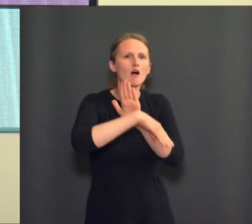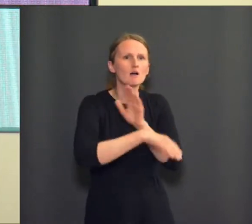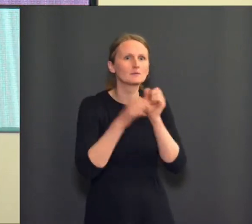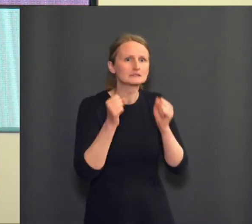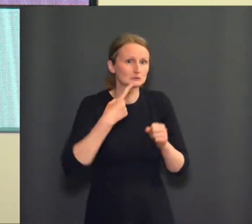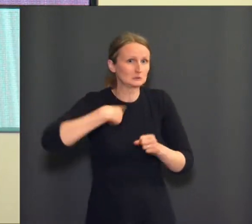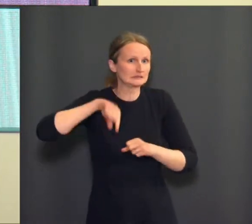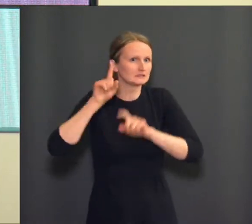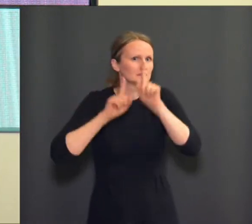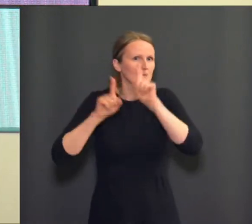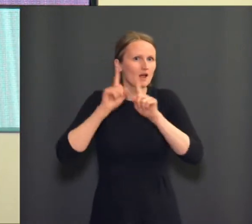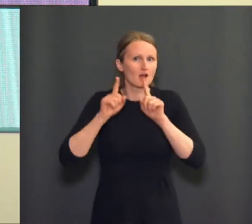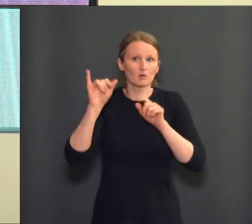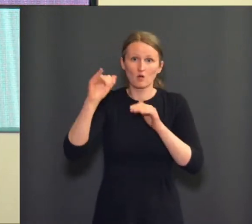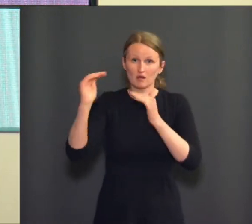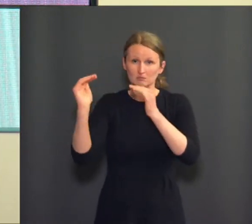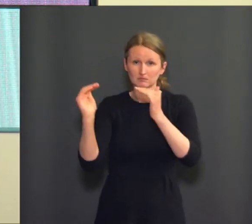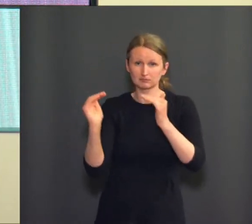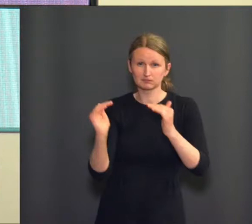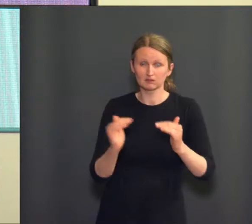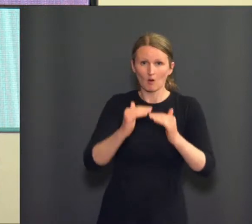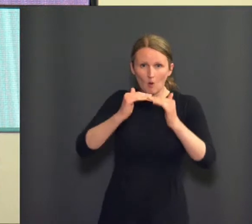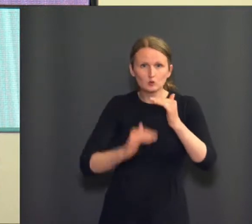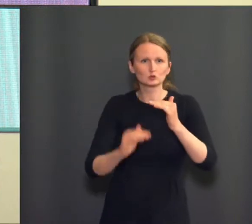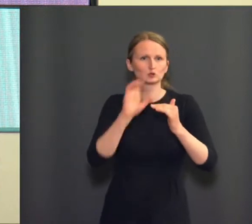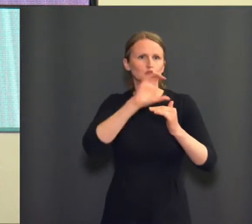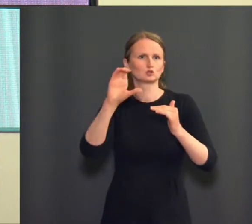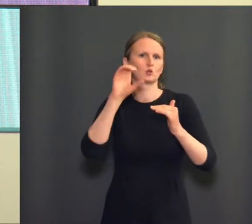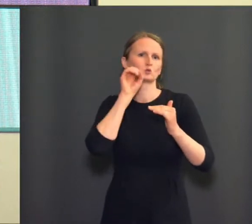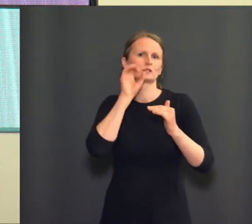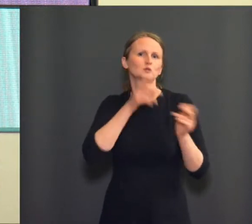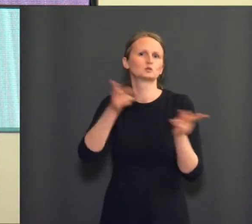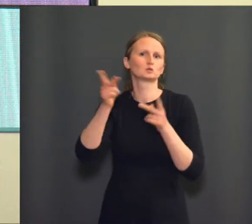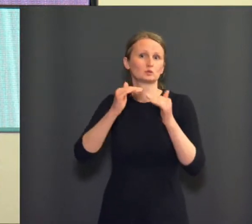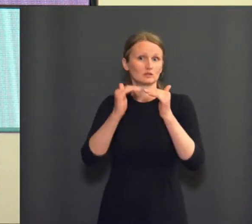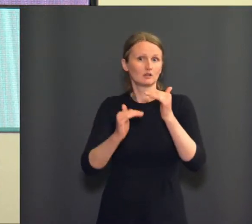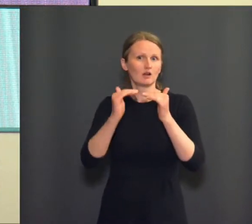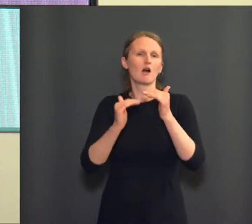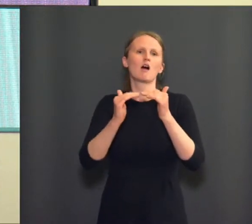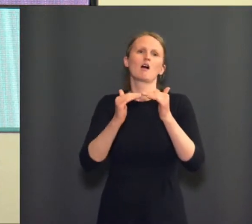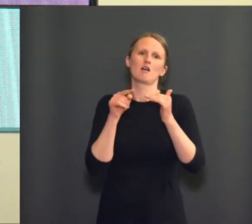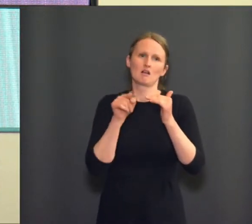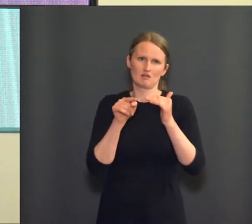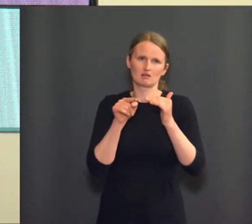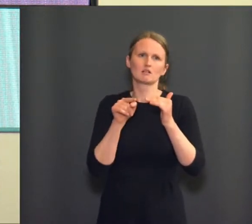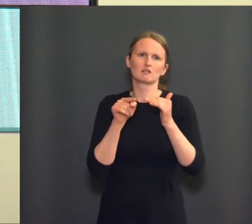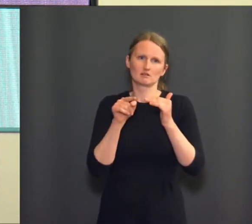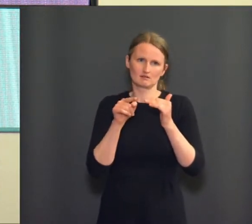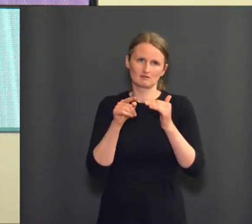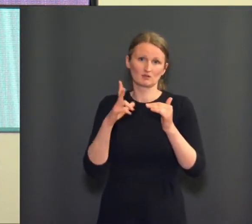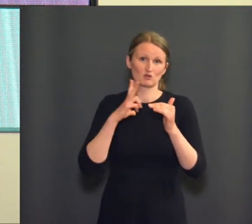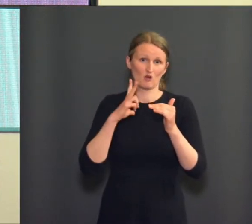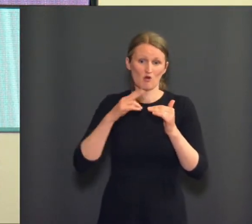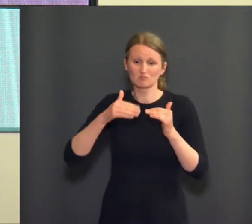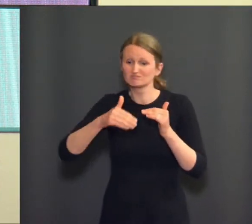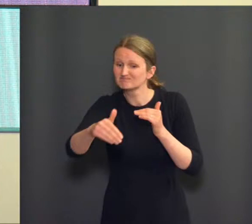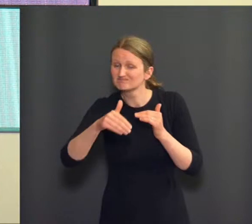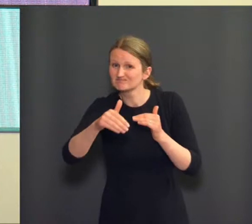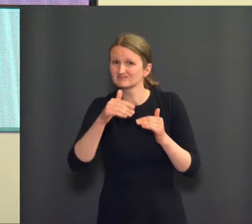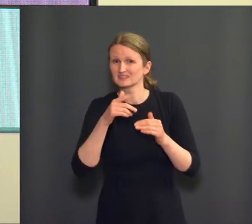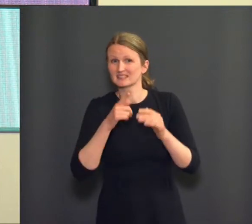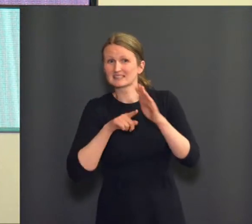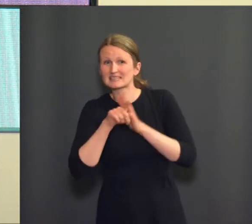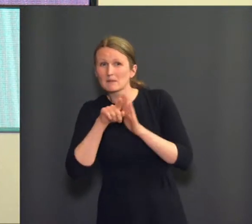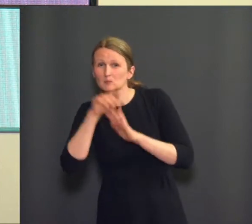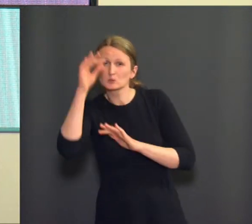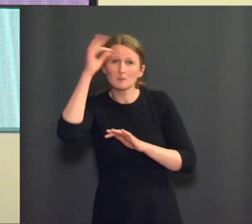100 ou moins que les 100 hospitalisations par jour au début du mois de mai. Un modèle n'est jamais qu'un modèle et ne peut pas